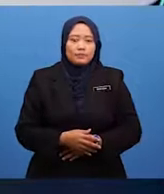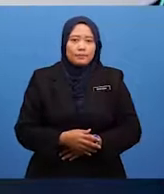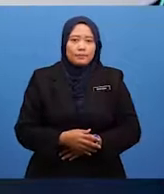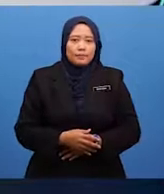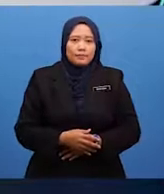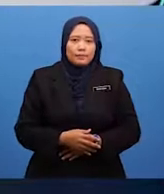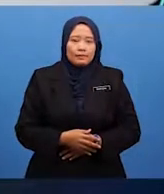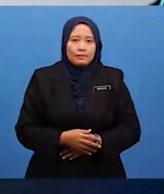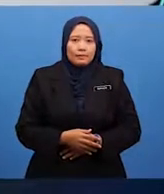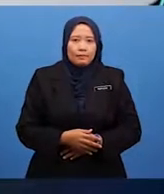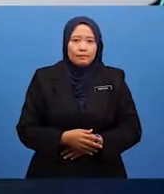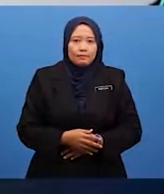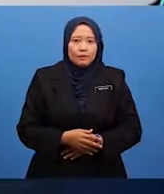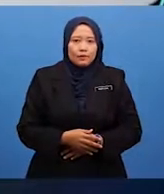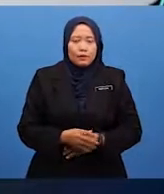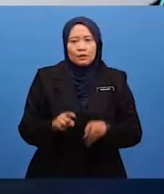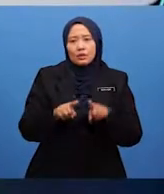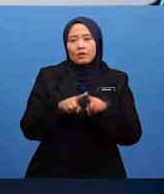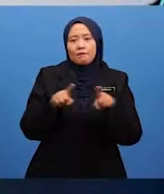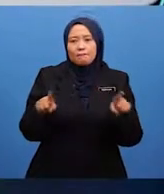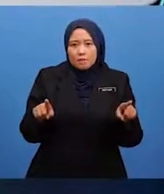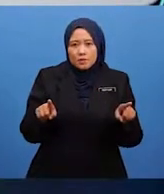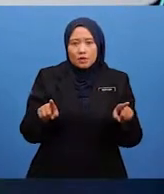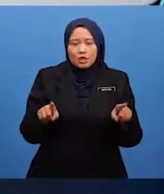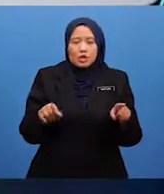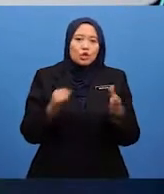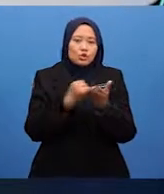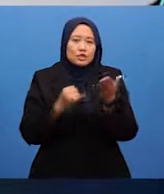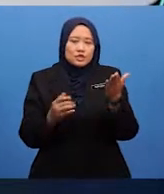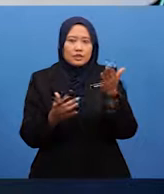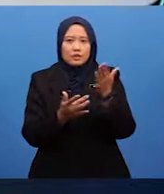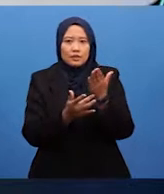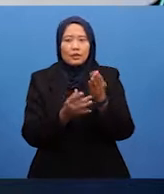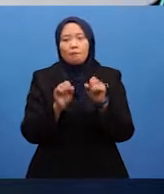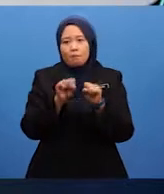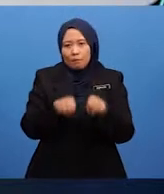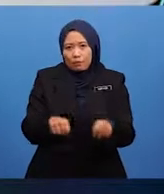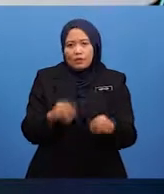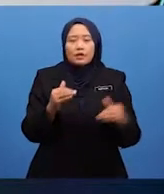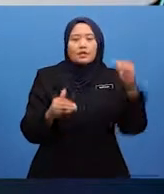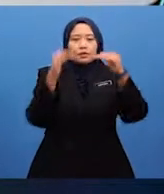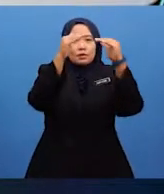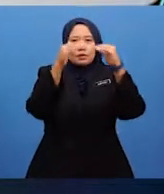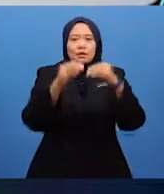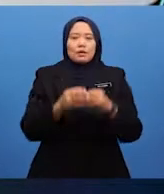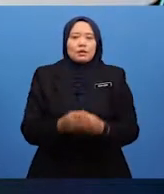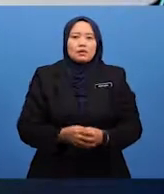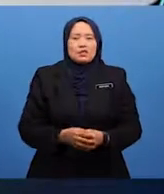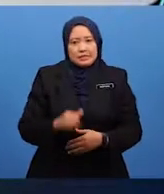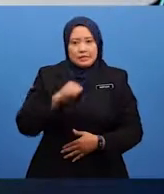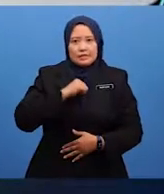belanja-belanja diluar sana namun sebenarnya lukisan teknik kali ini boleh dibenahi secara manual